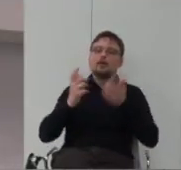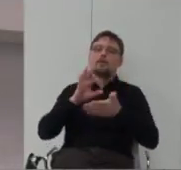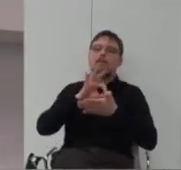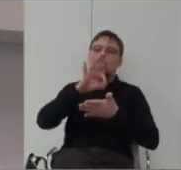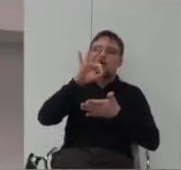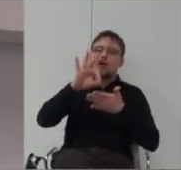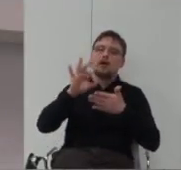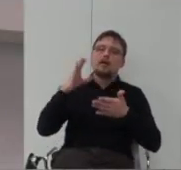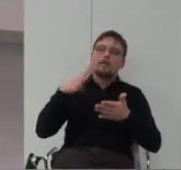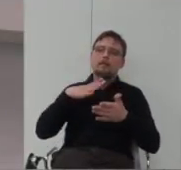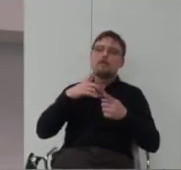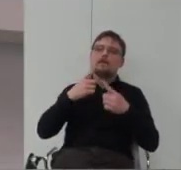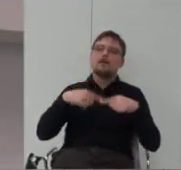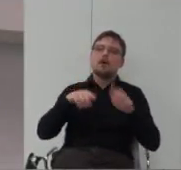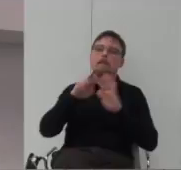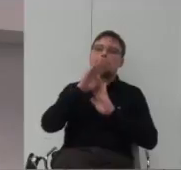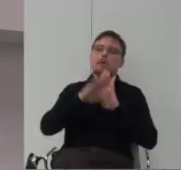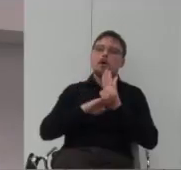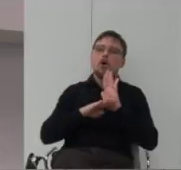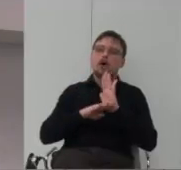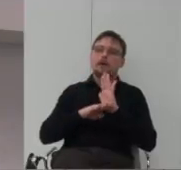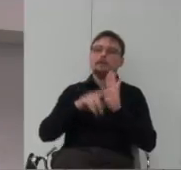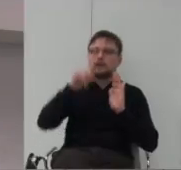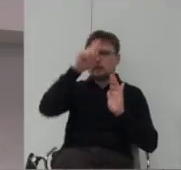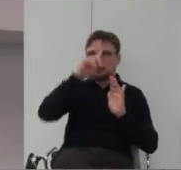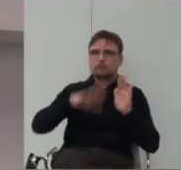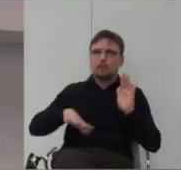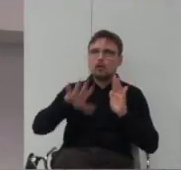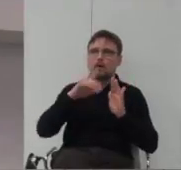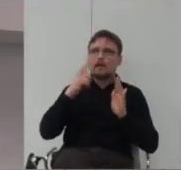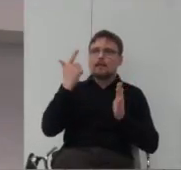wentylowania pomieszczeń. Całe założenie